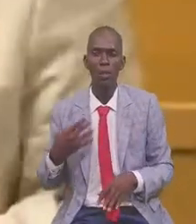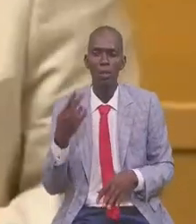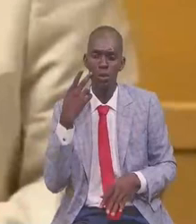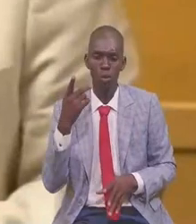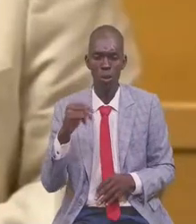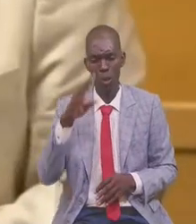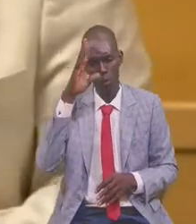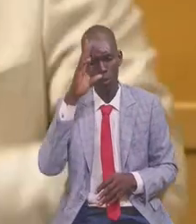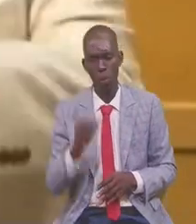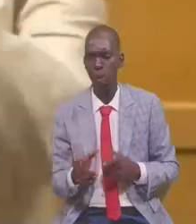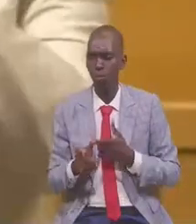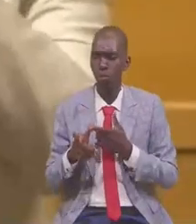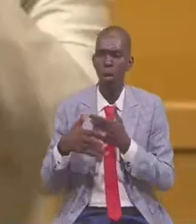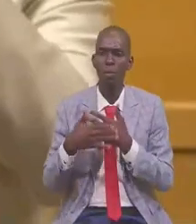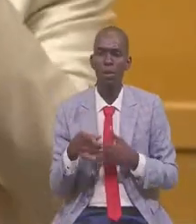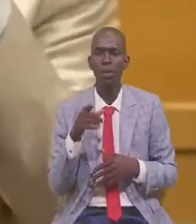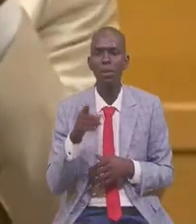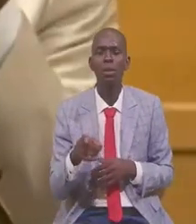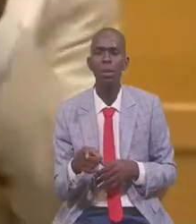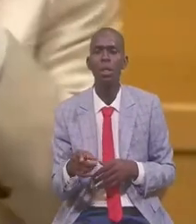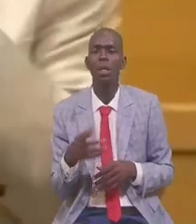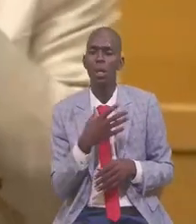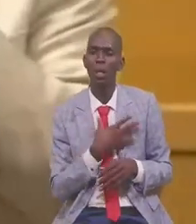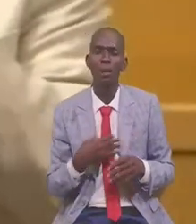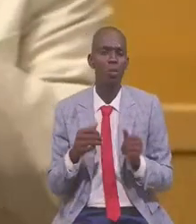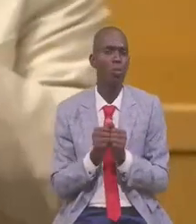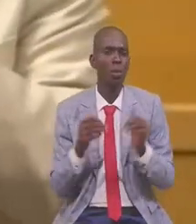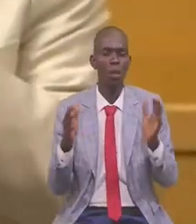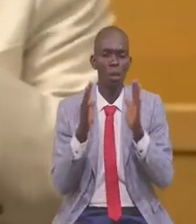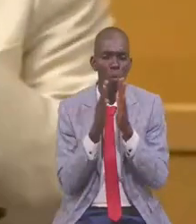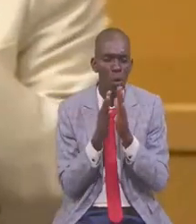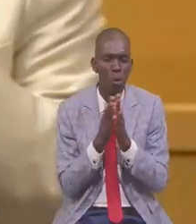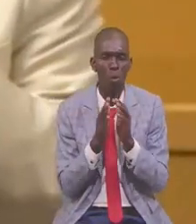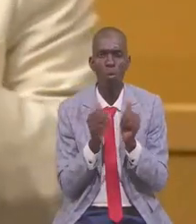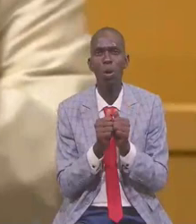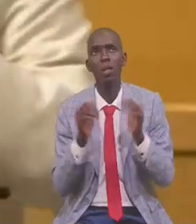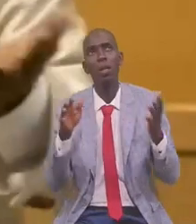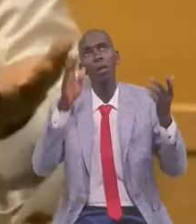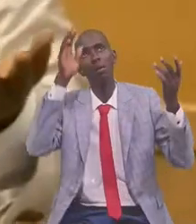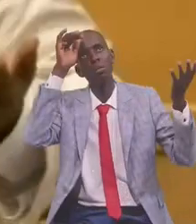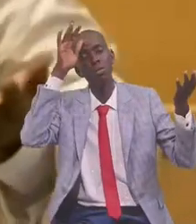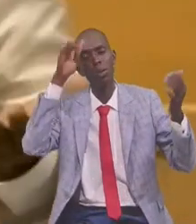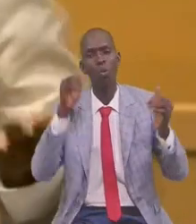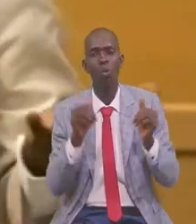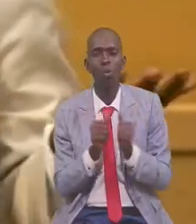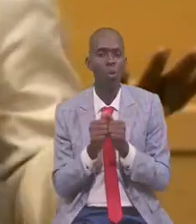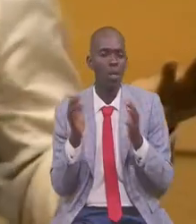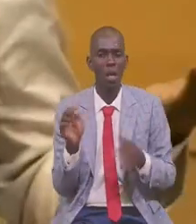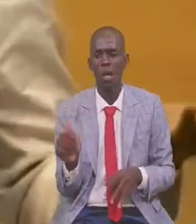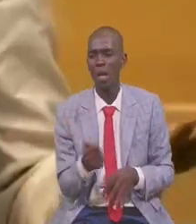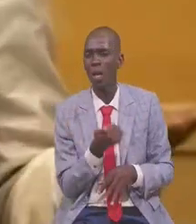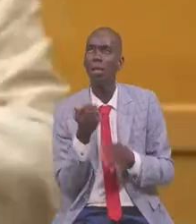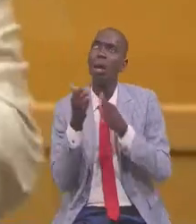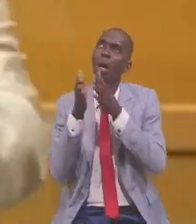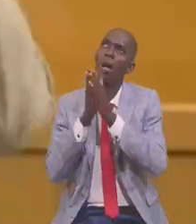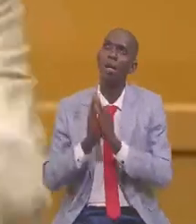une bande qui venait sans prière, sans attente et sans même demander quoi que ce soit